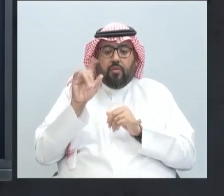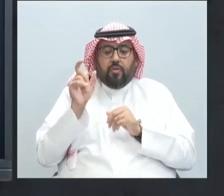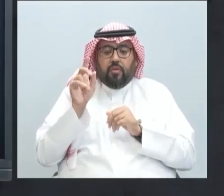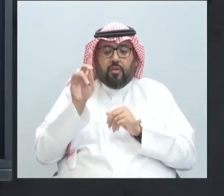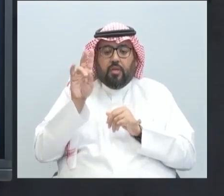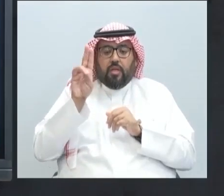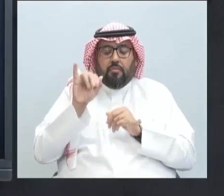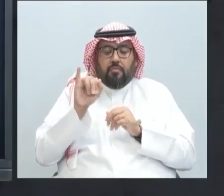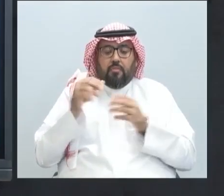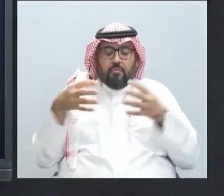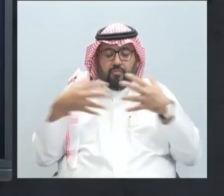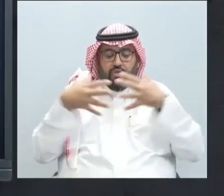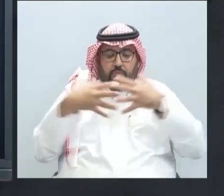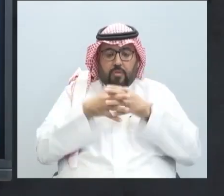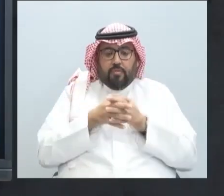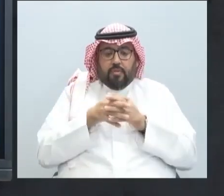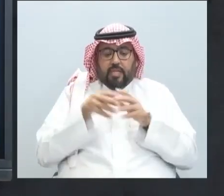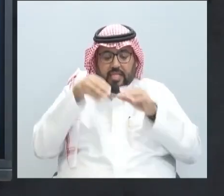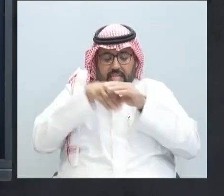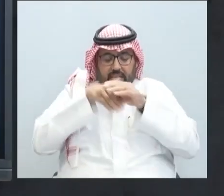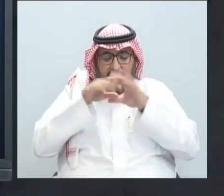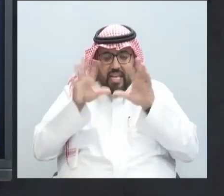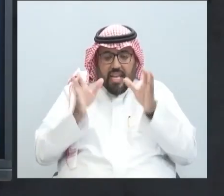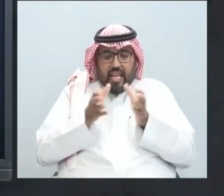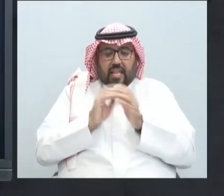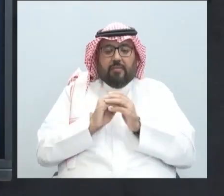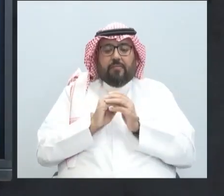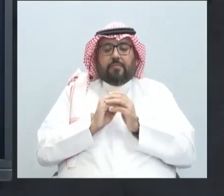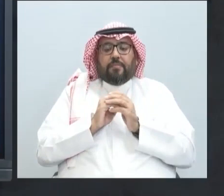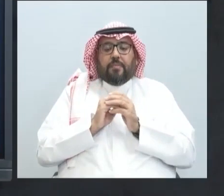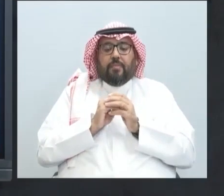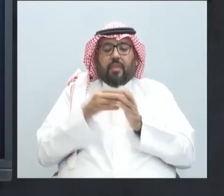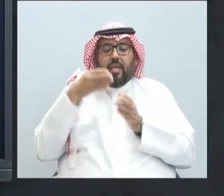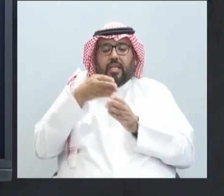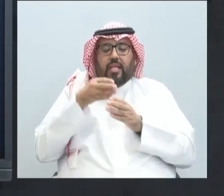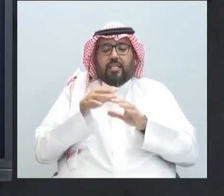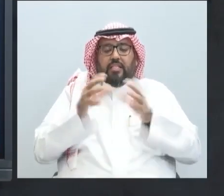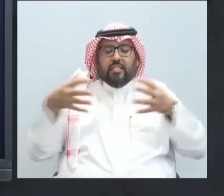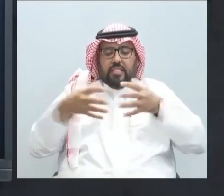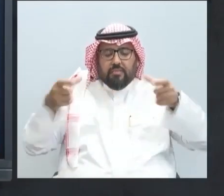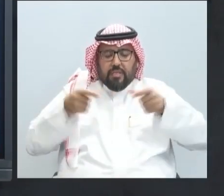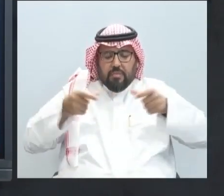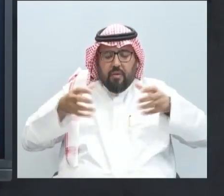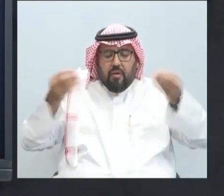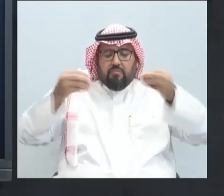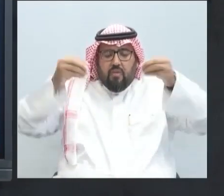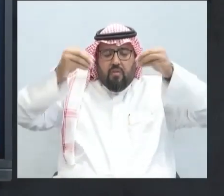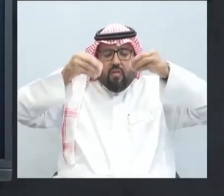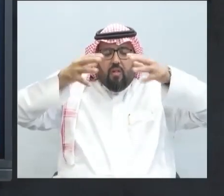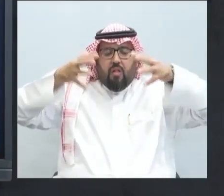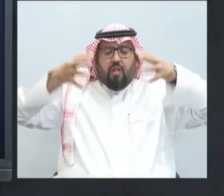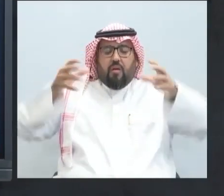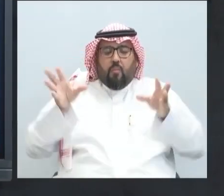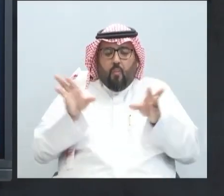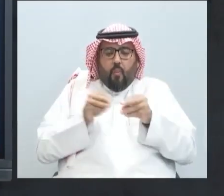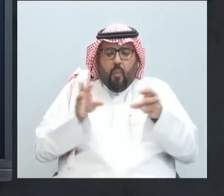كروماتين متجمع داخل هذه النواه يكون متجمع كذا ملتف هذا الكروماتين هذه الكروماتيد بتعبير اخر تتكثف